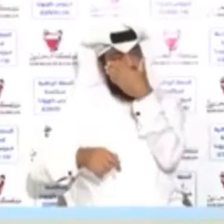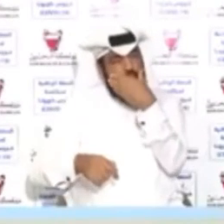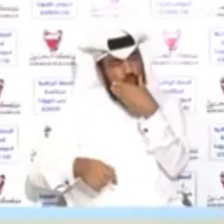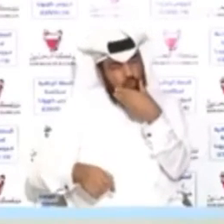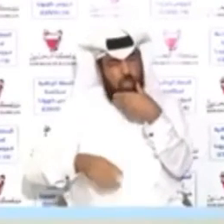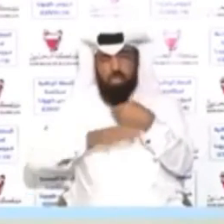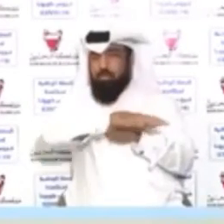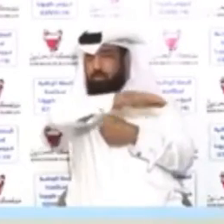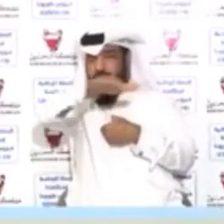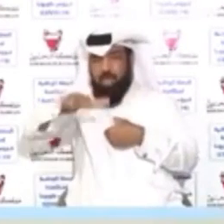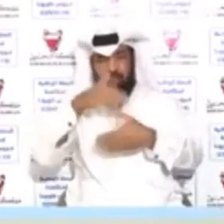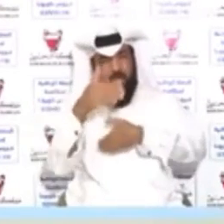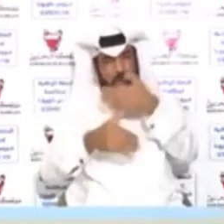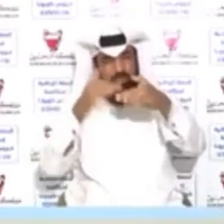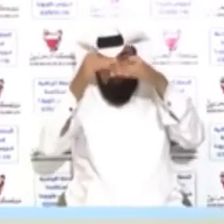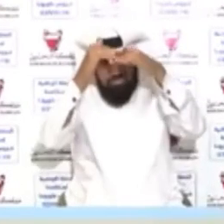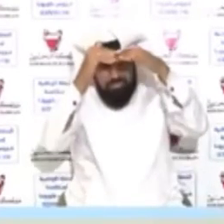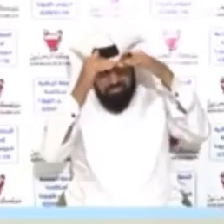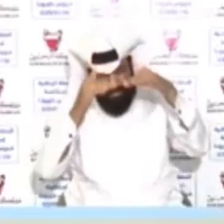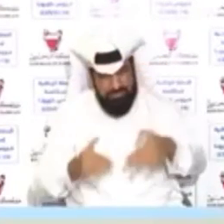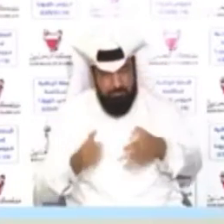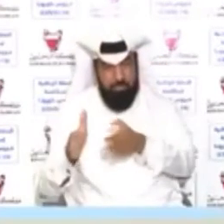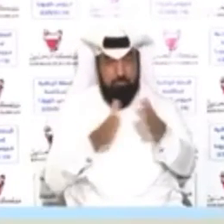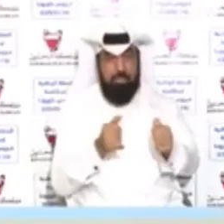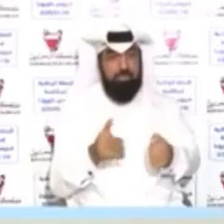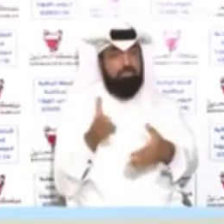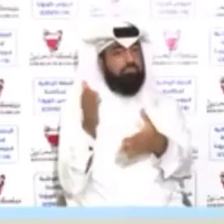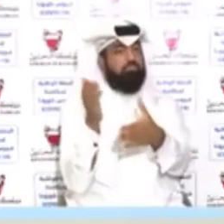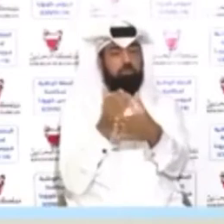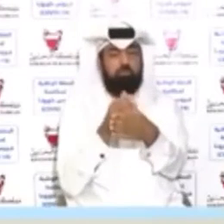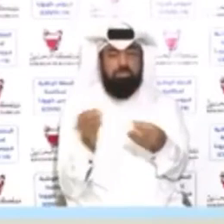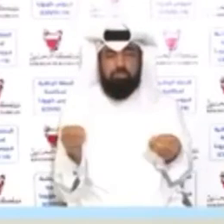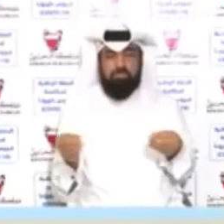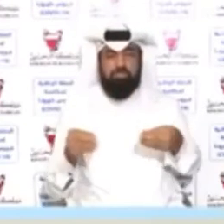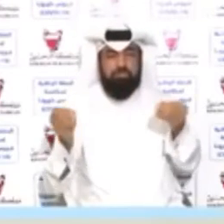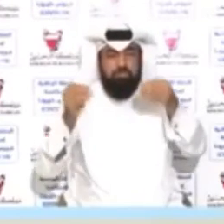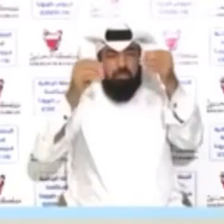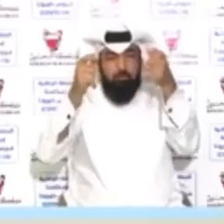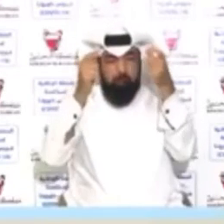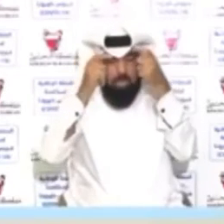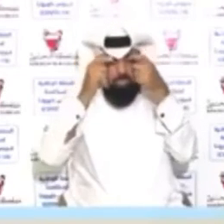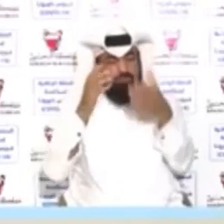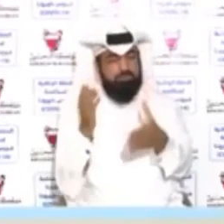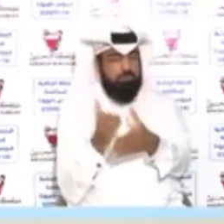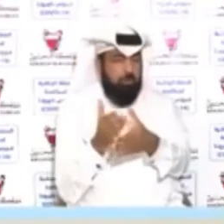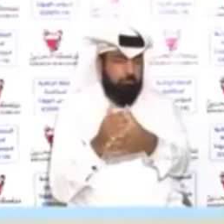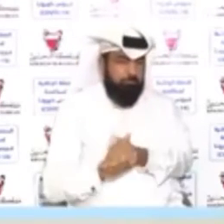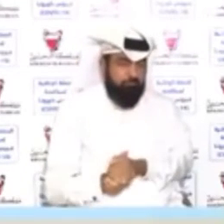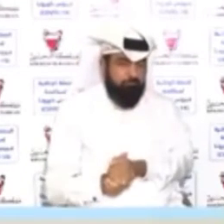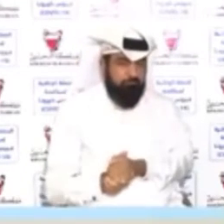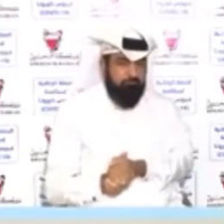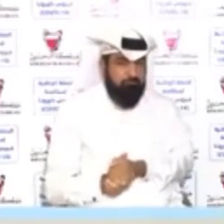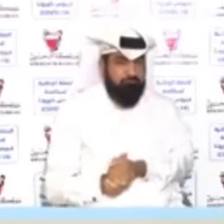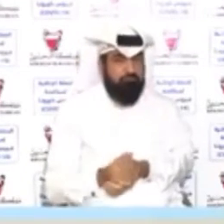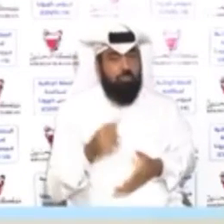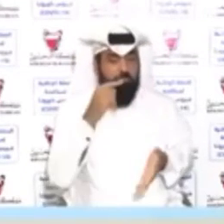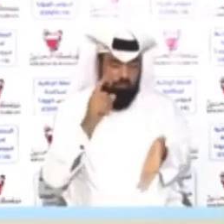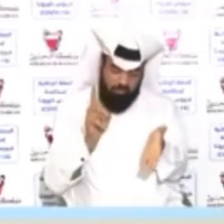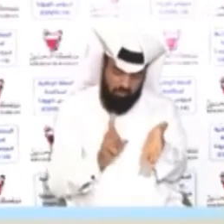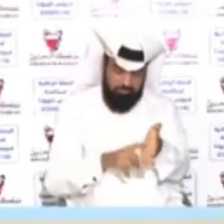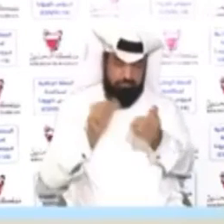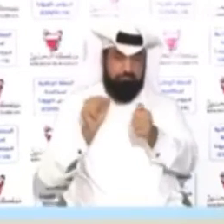خلال الفترة المقبلة إن شاء الله. أسباب الزيادة في أعداد الحالات القائمة من المواطنين هو من